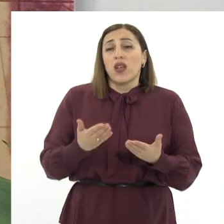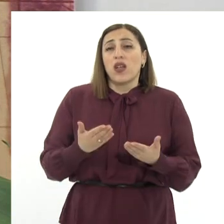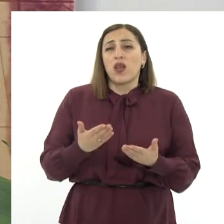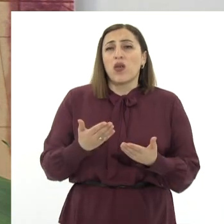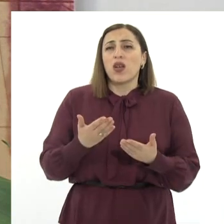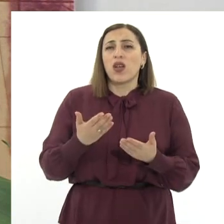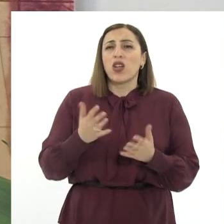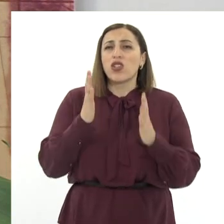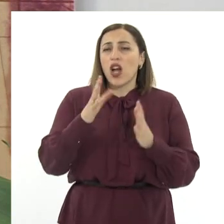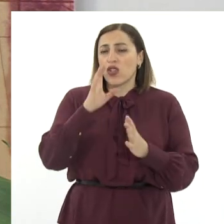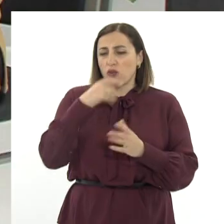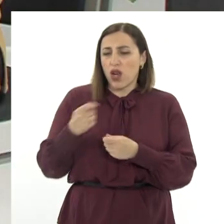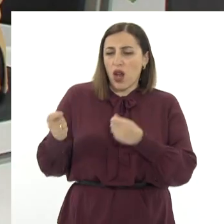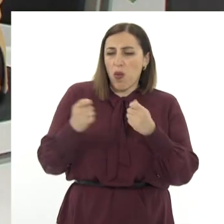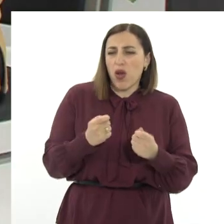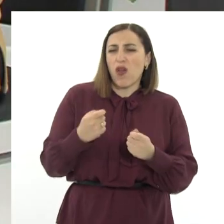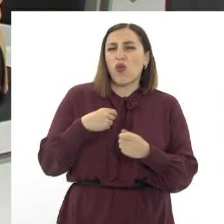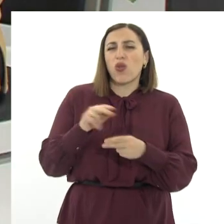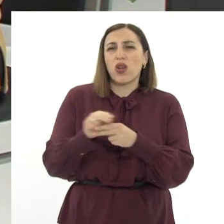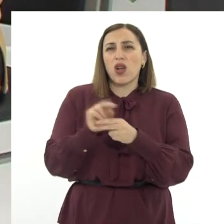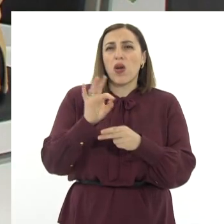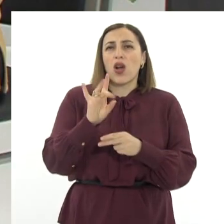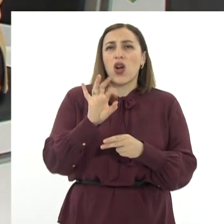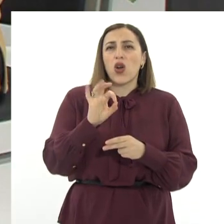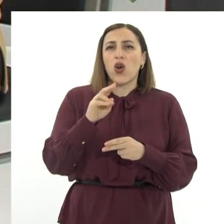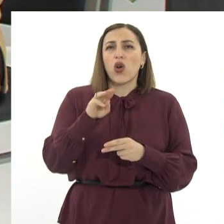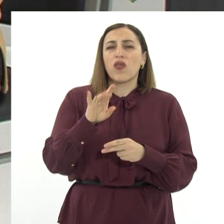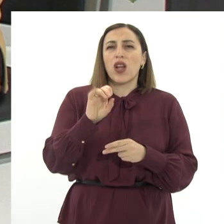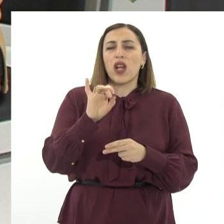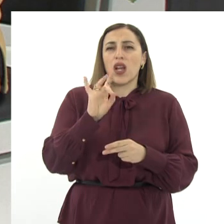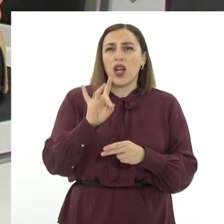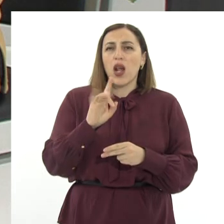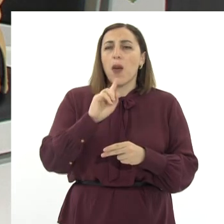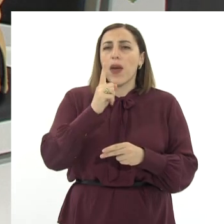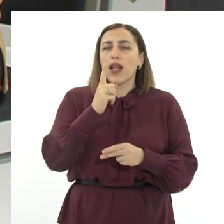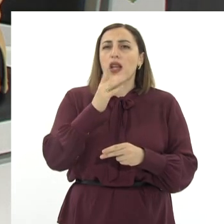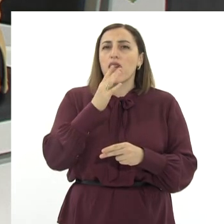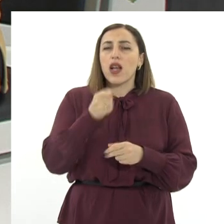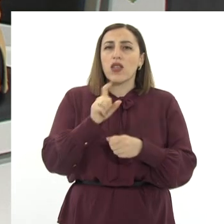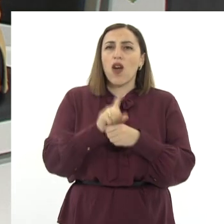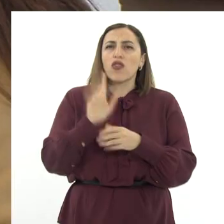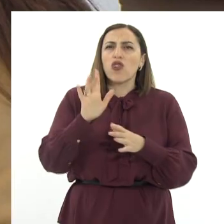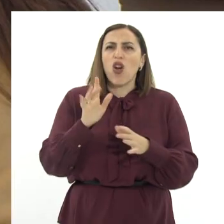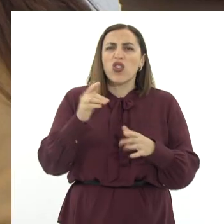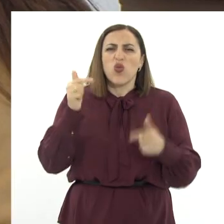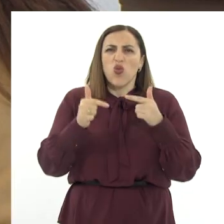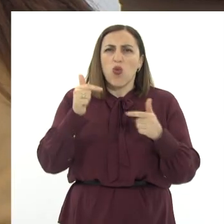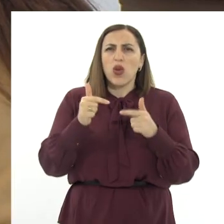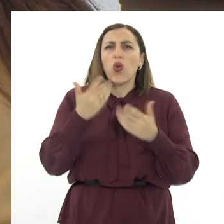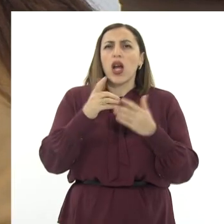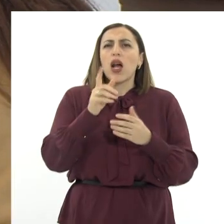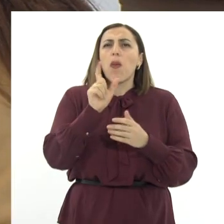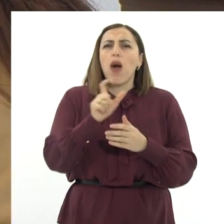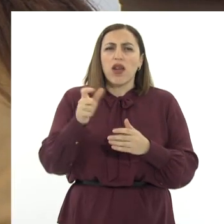մի ամբողջ հոսք, որոնք արդեն ունեն խնդիր, օրինակ ռոտվելեր 1 տարուց մի քիչ ավել, որը ագրեսիվ է, 10 հոգի